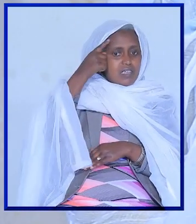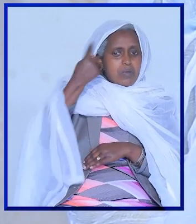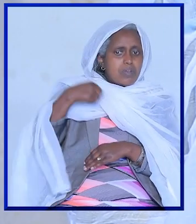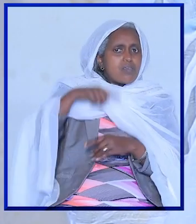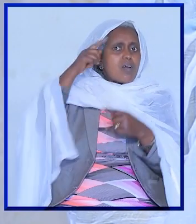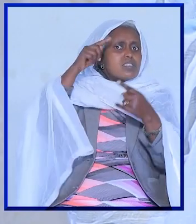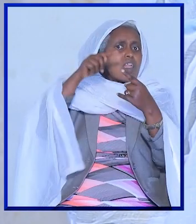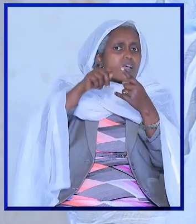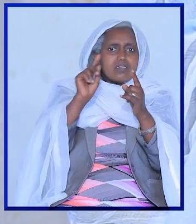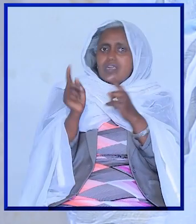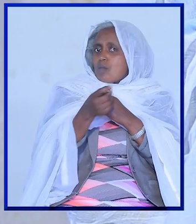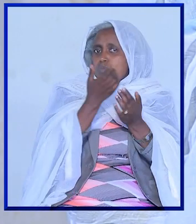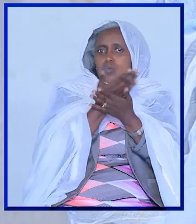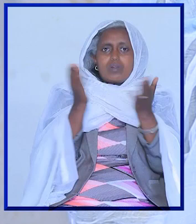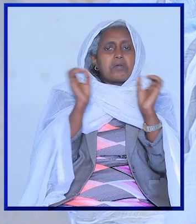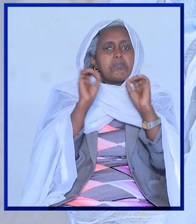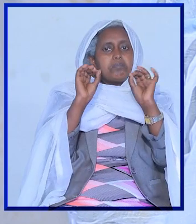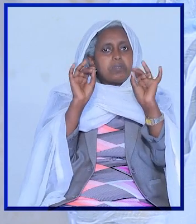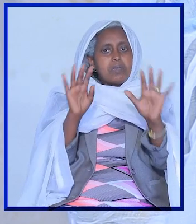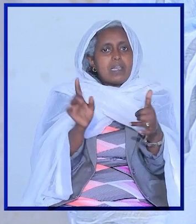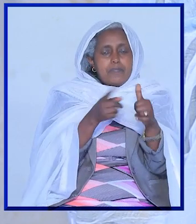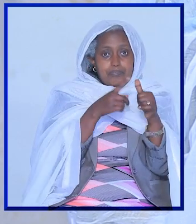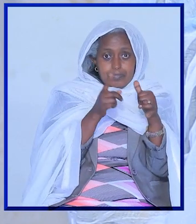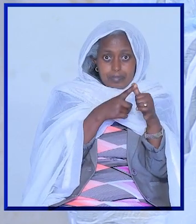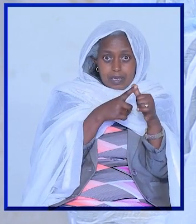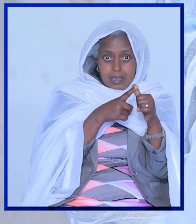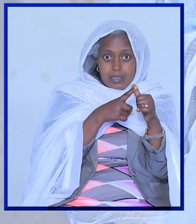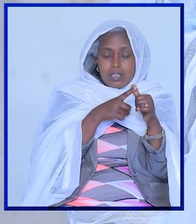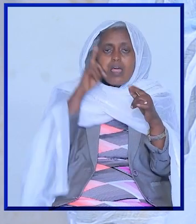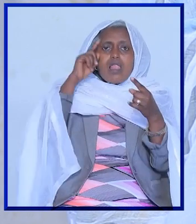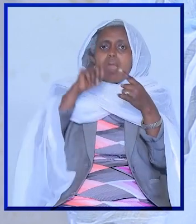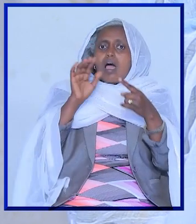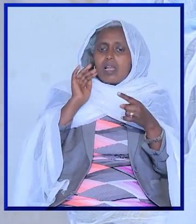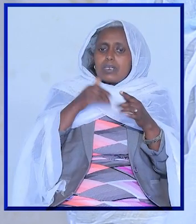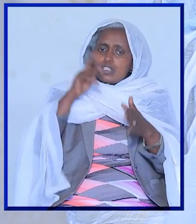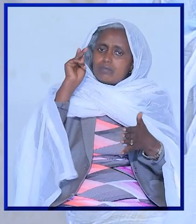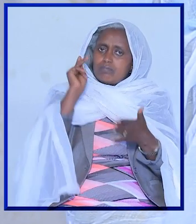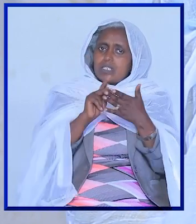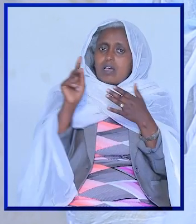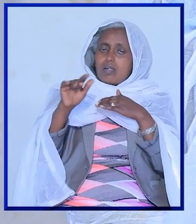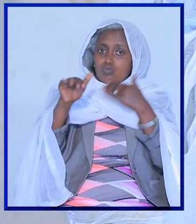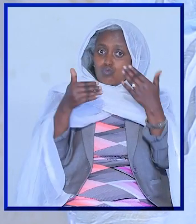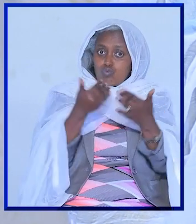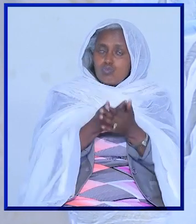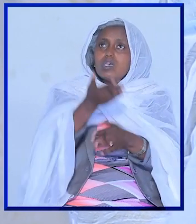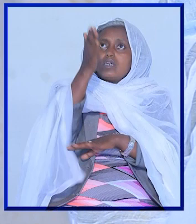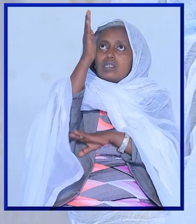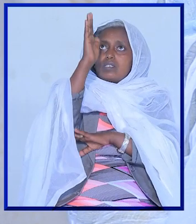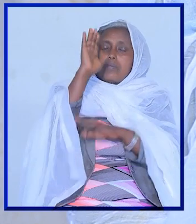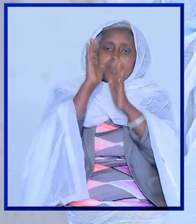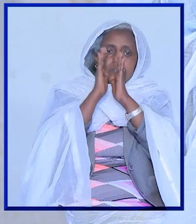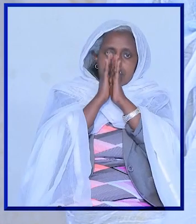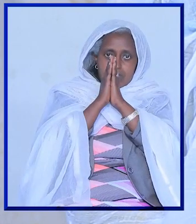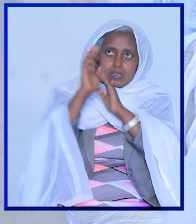ስላቀድን የሚሆን ምንም ነገር የለም። መጀመሪያ ለዓላማችን መሳካት ሁሉ እግዚአብሔርን